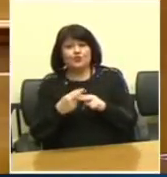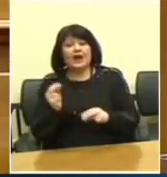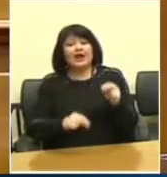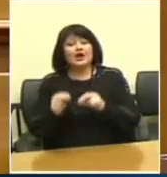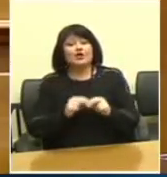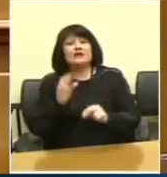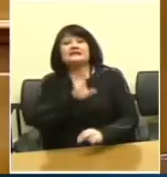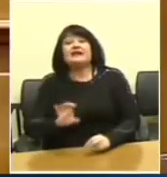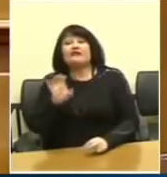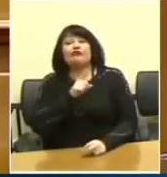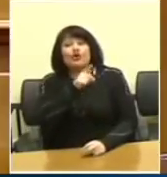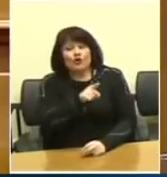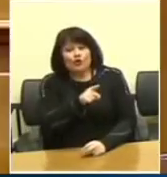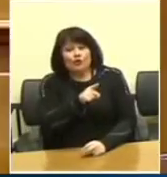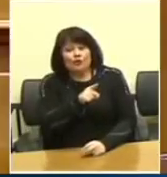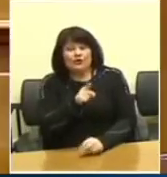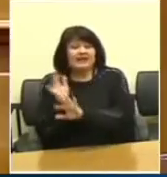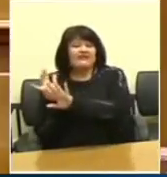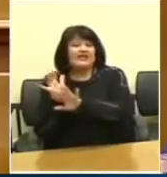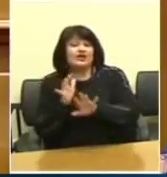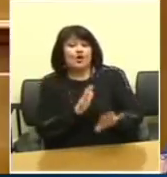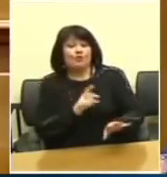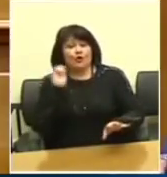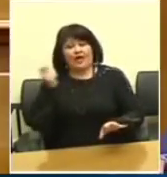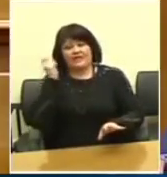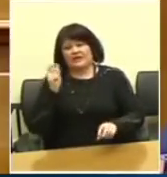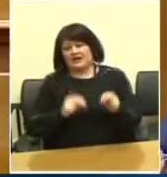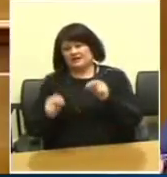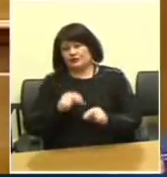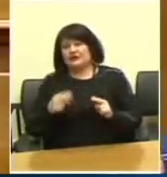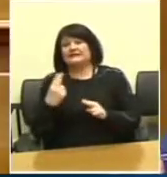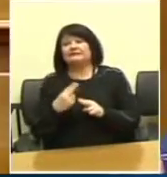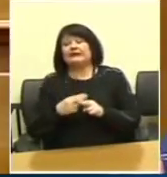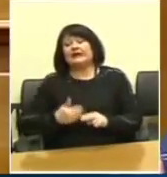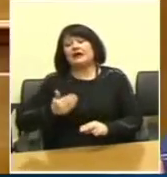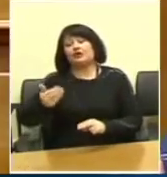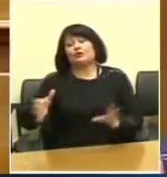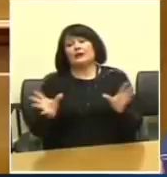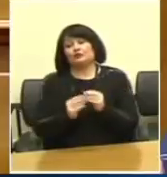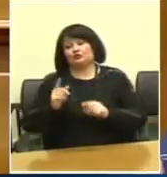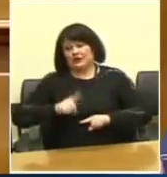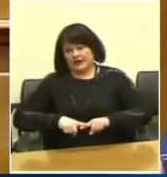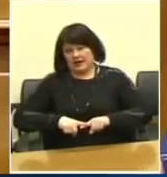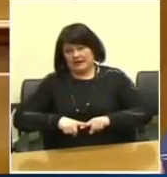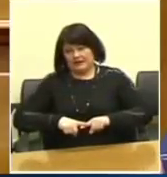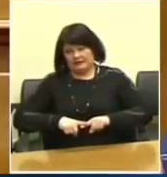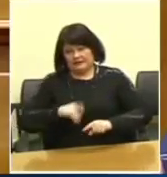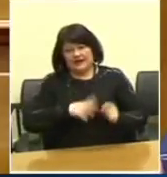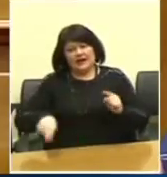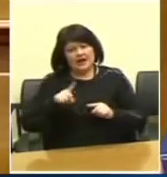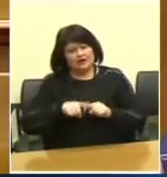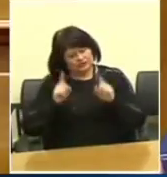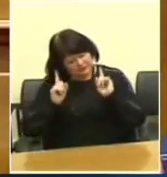της Ευρώπης, αλλά και το φθινόπωρο, οι εκλογές, οι κρίσιμες για το μέλλον της Ελλάδας. Και ο ελληνικός λαός θα πάρει